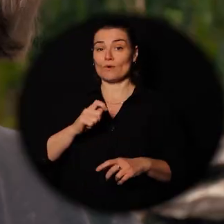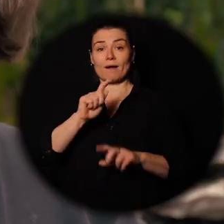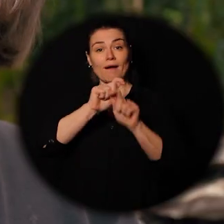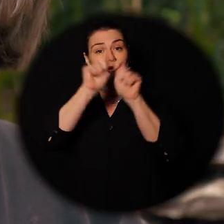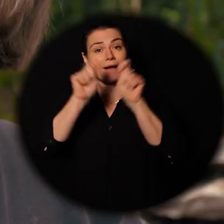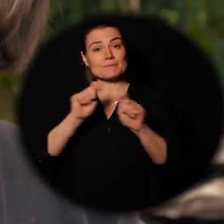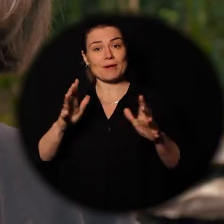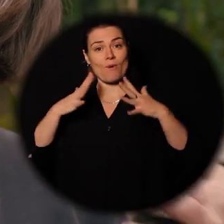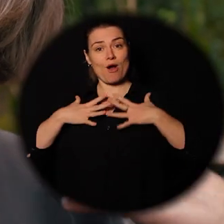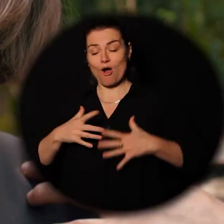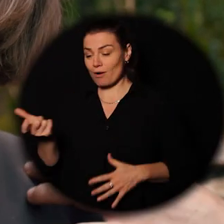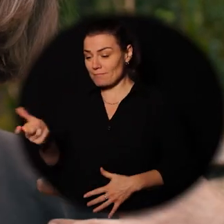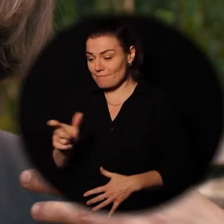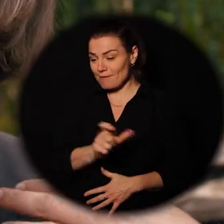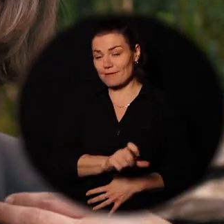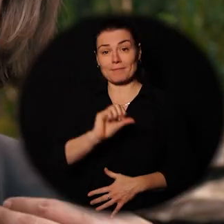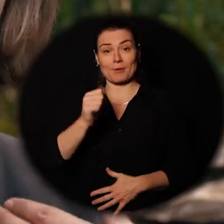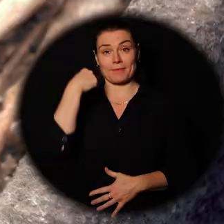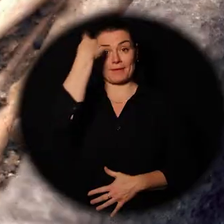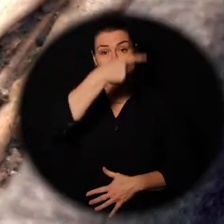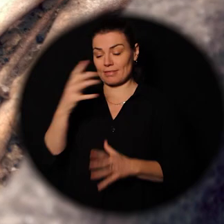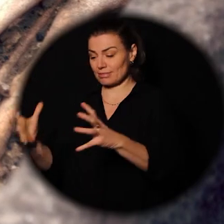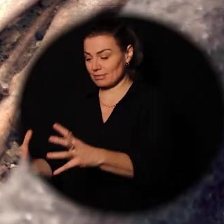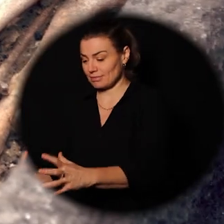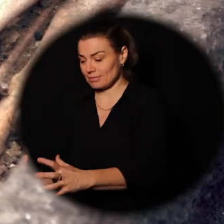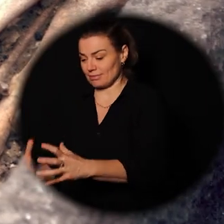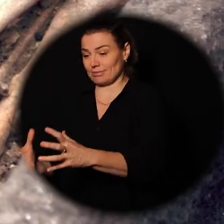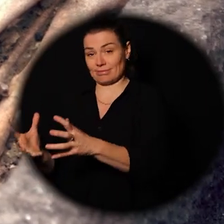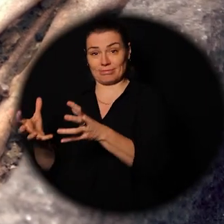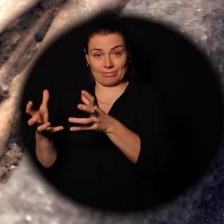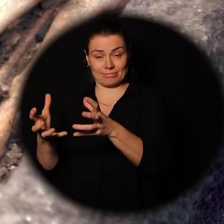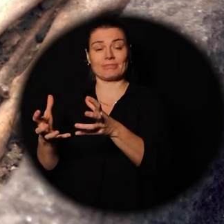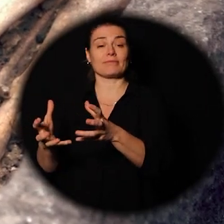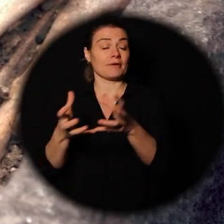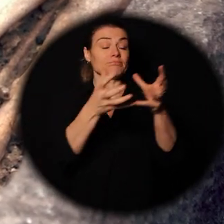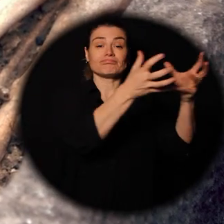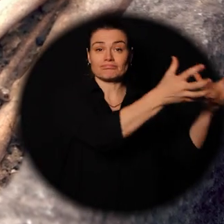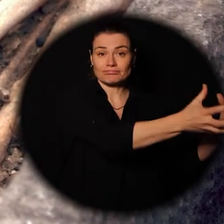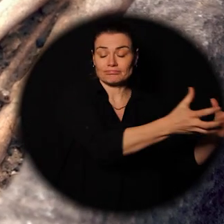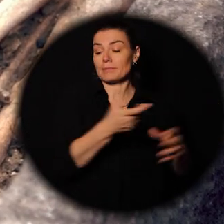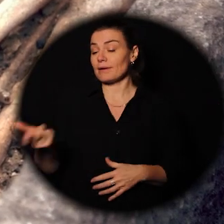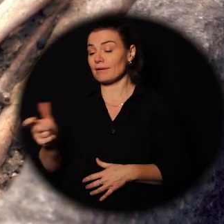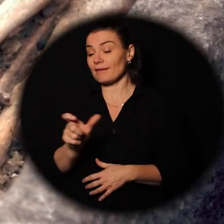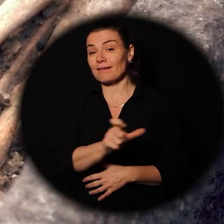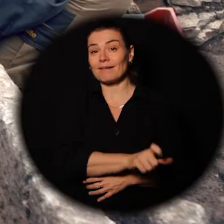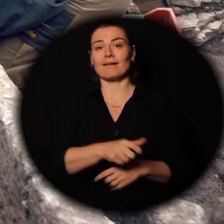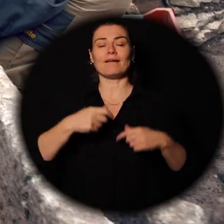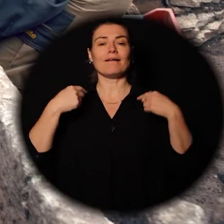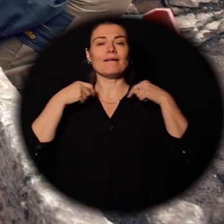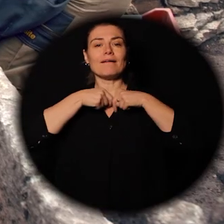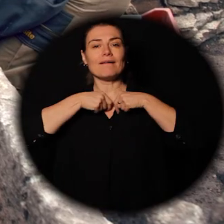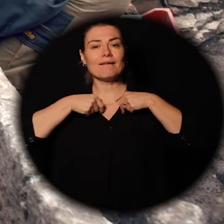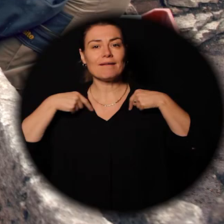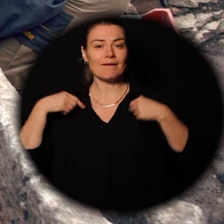ce qu'on appelle la ceinture scapulaire, c'est les omoplates, les clavicules. Ça va permettre une lecture plus simple du squelette, parce que quand il va arriver au